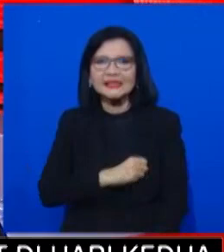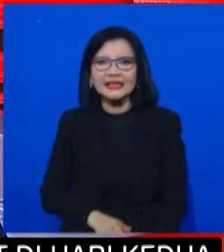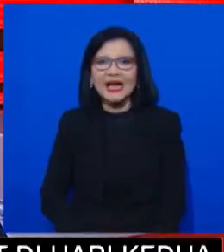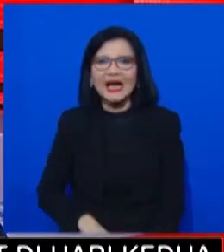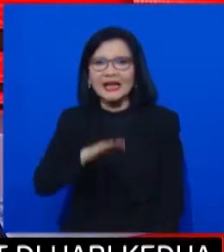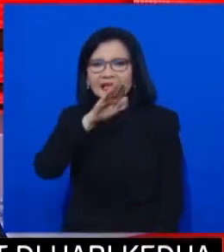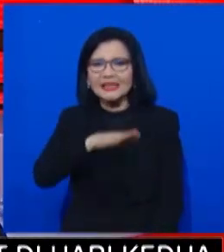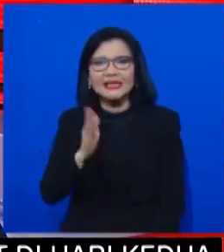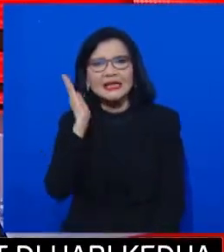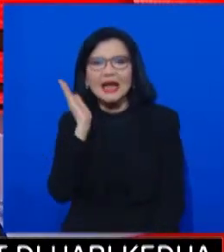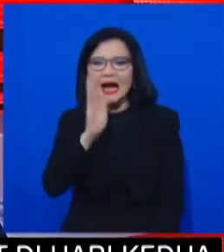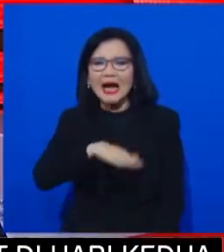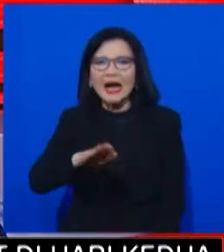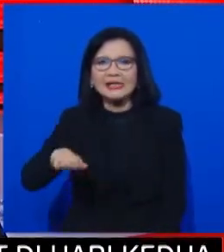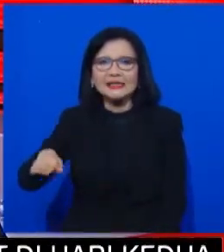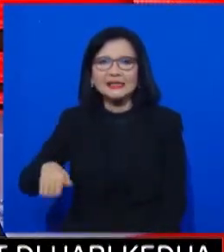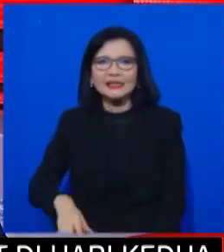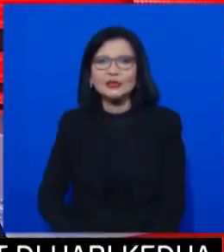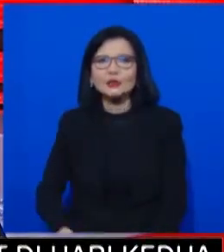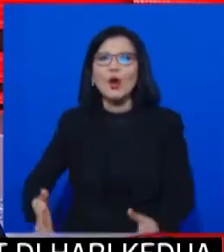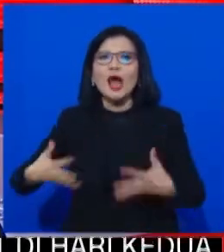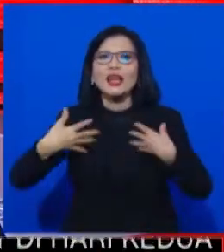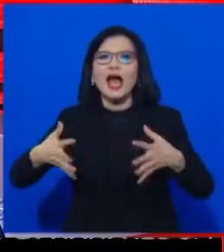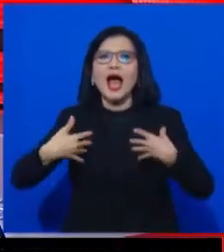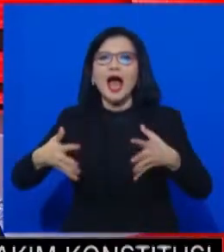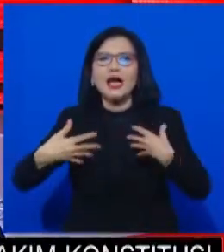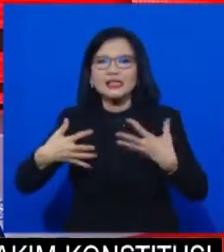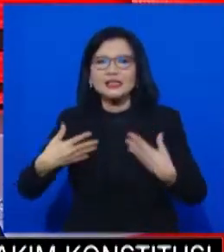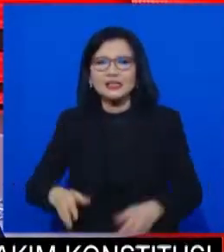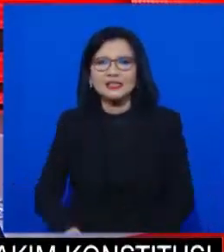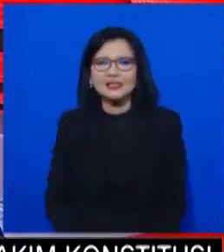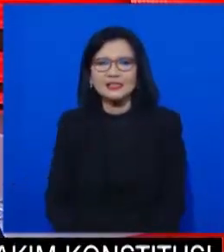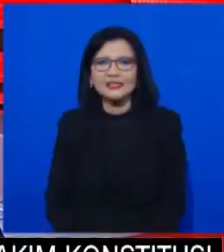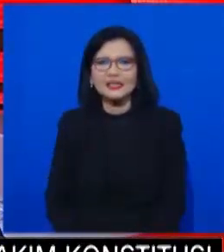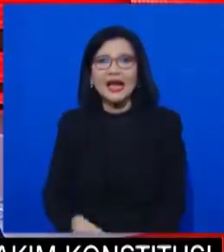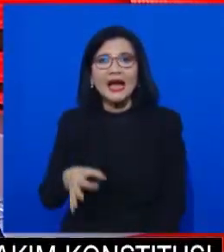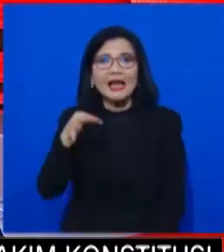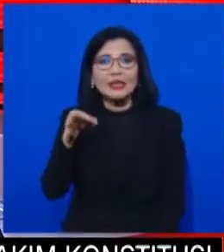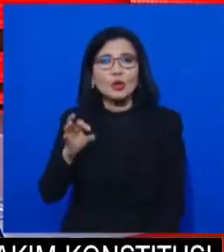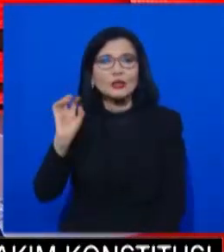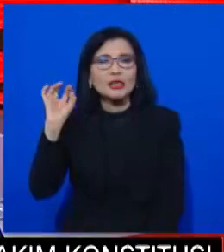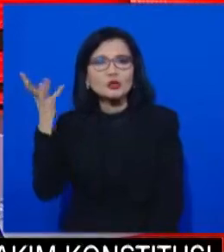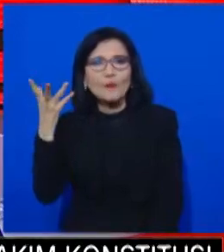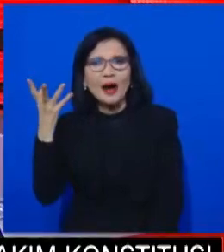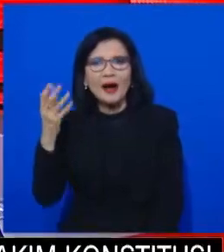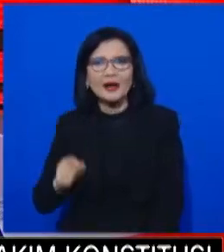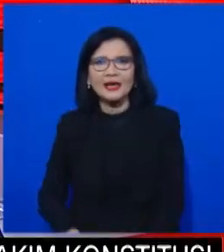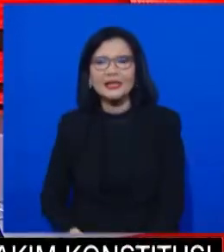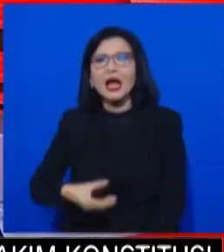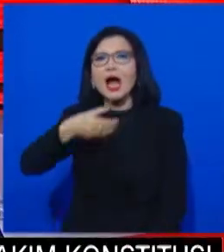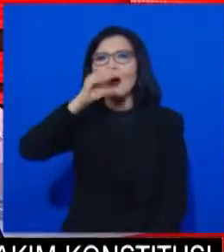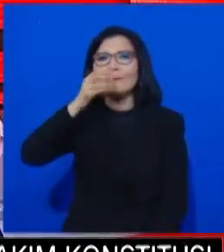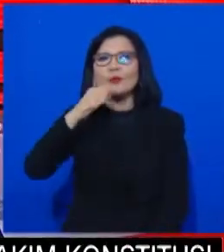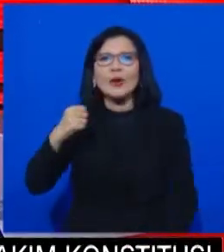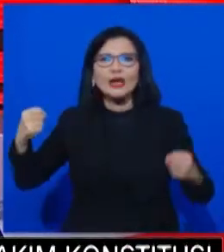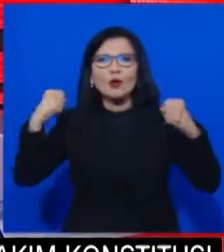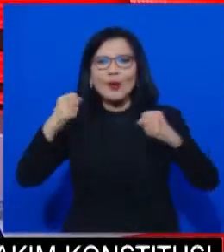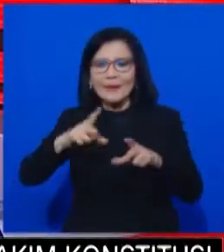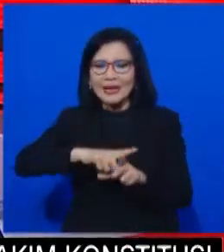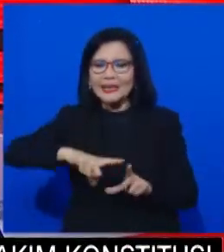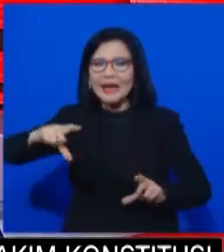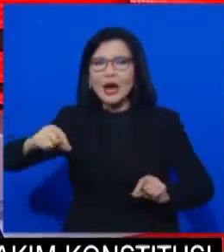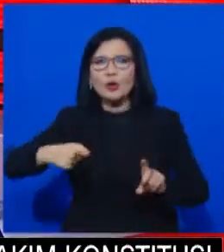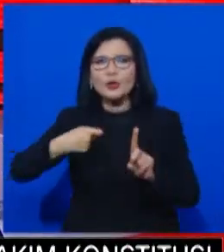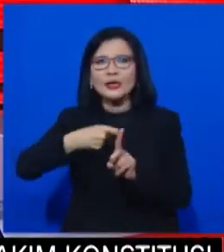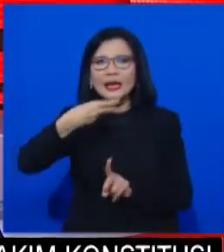Haji Sukolilo laris manis diburu jemaah. Sementara di Jombang, omset produsen minuman herbal daun kelor naik